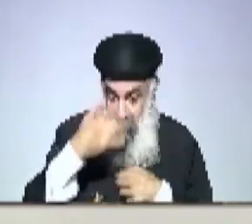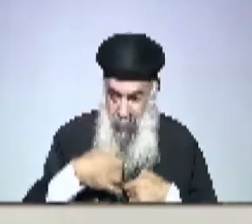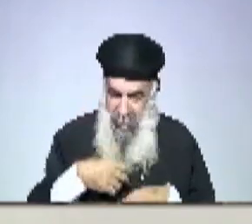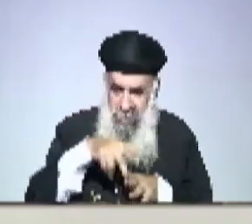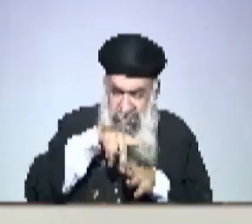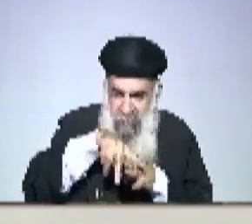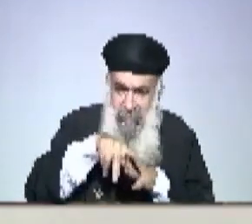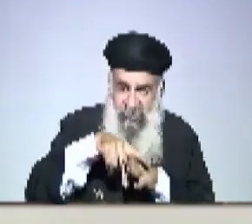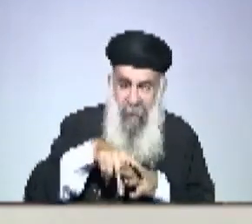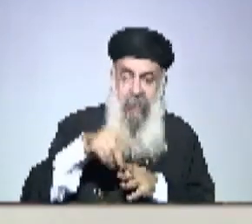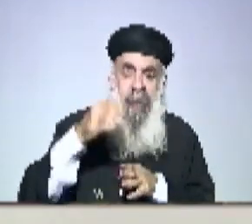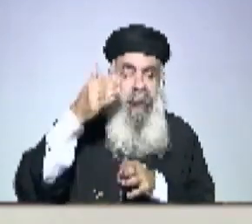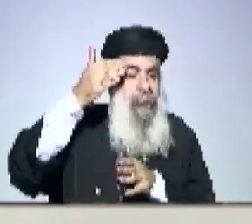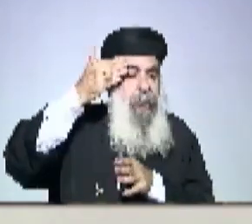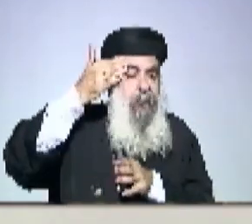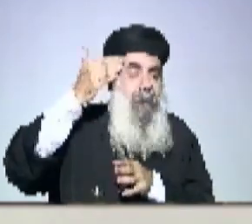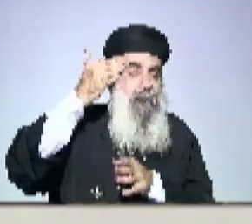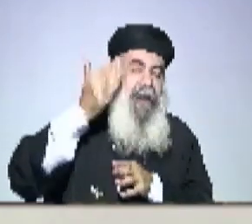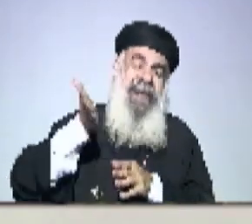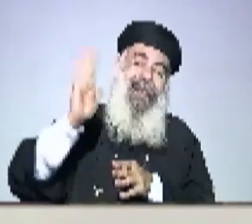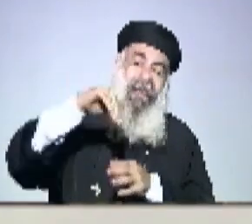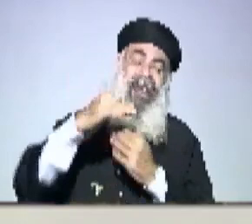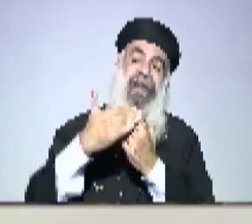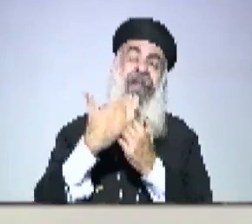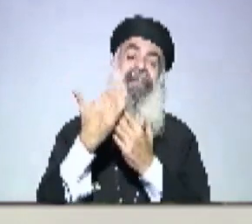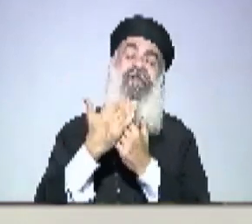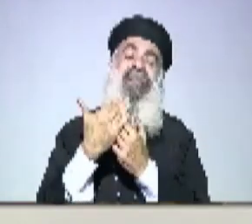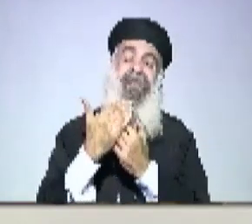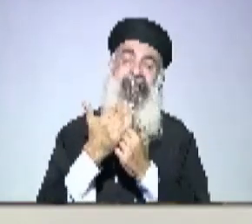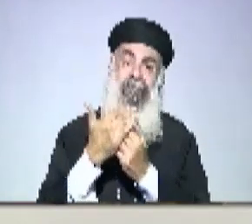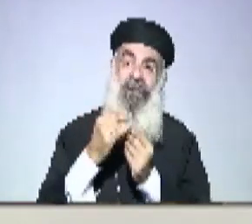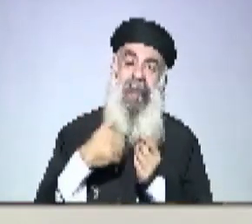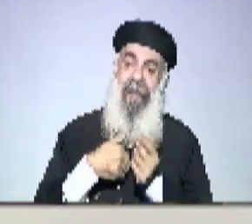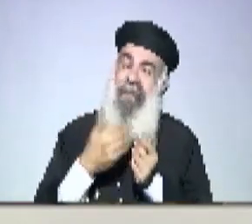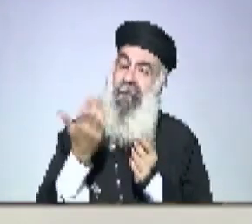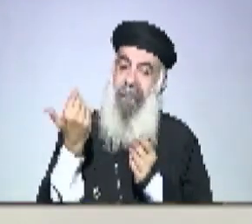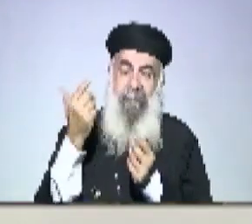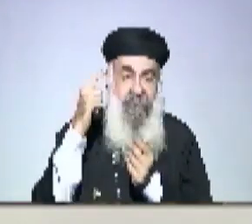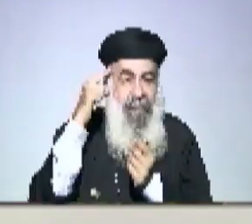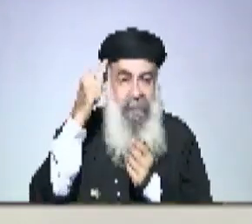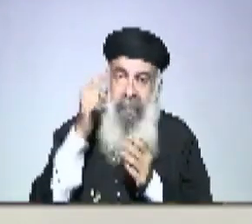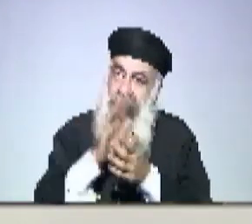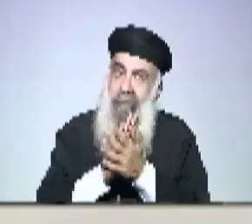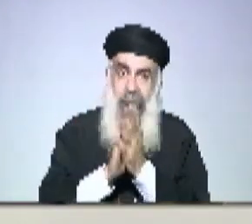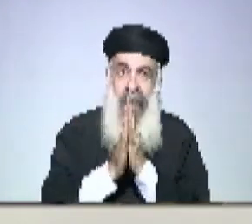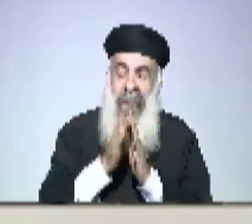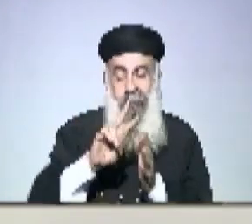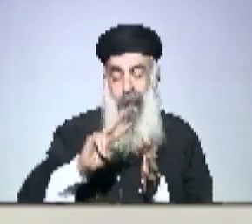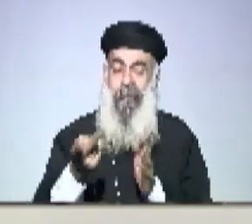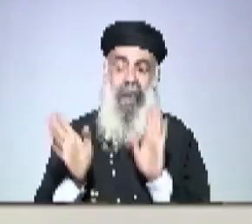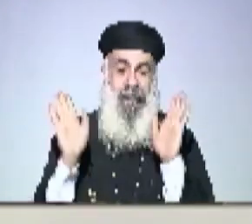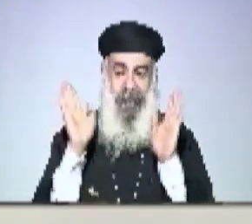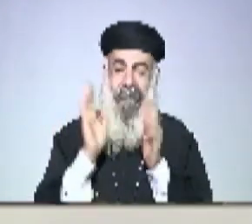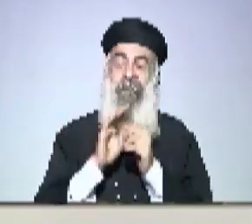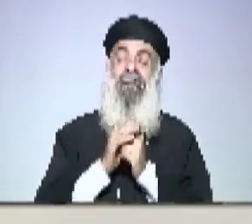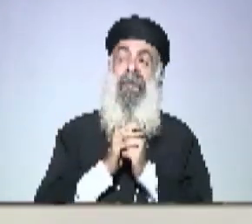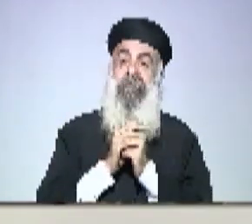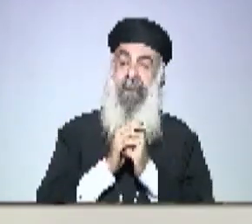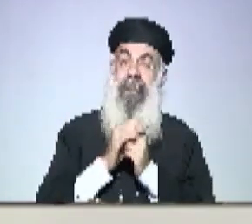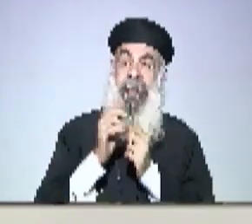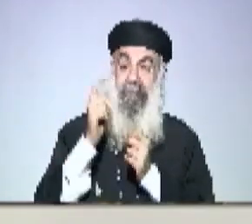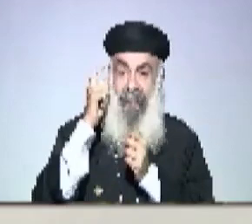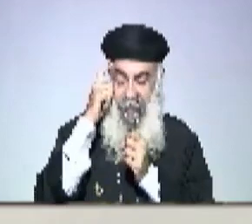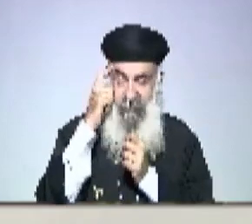دي معرفه جديده بقى بتاعه الخبره يقول لا ده انا كنت متخيل حاجه تانيه غير كده خالص فدي